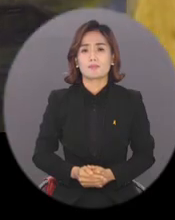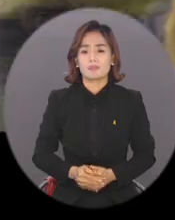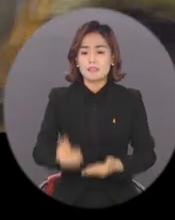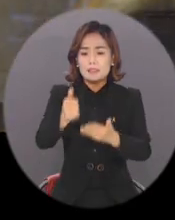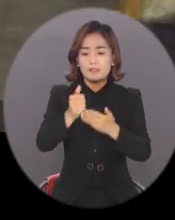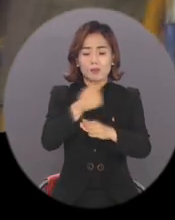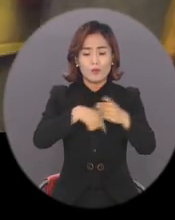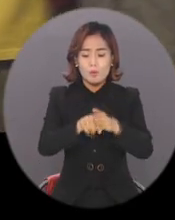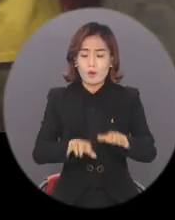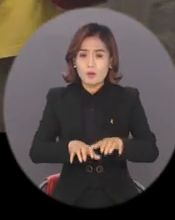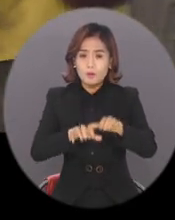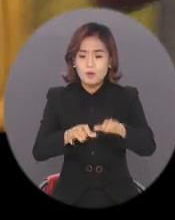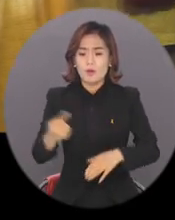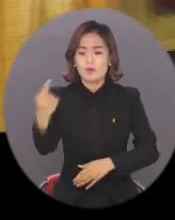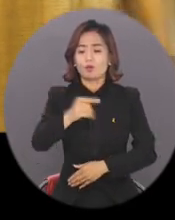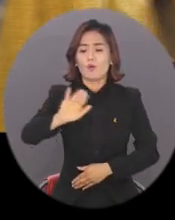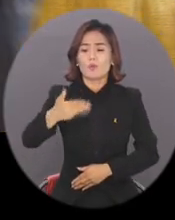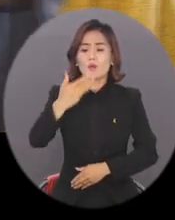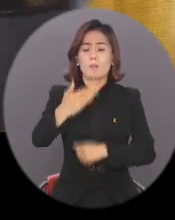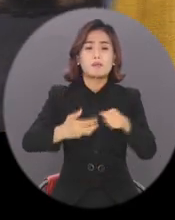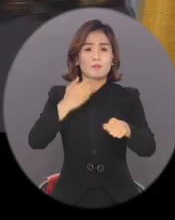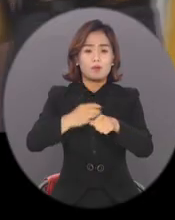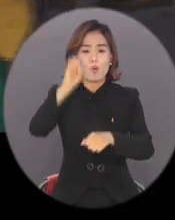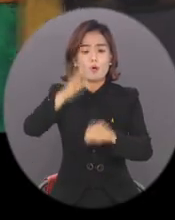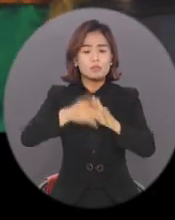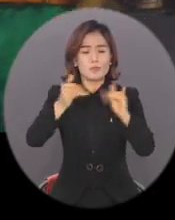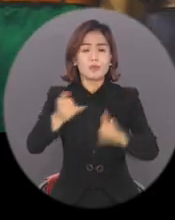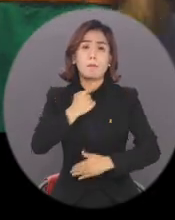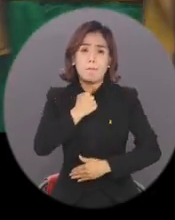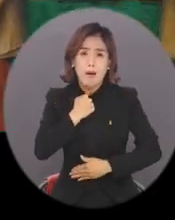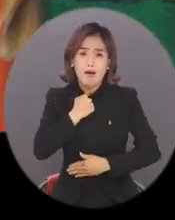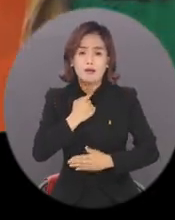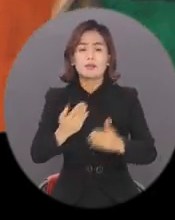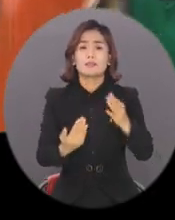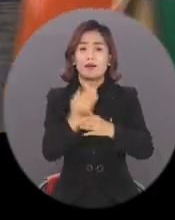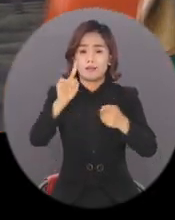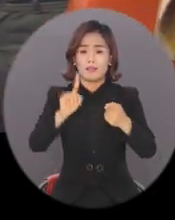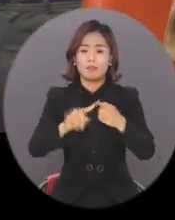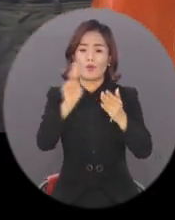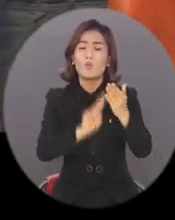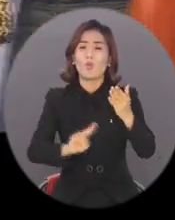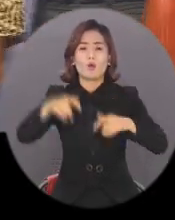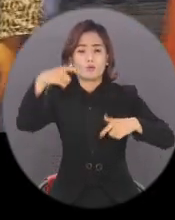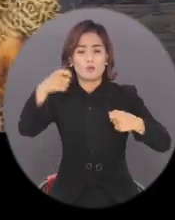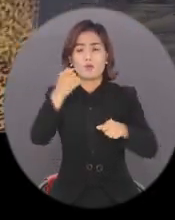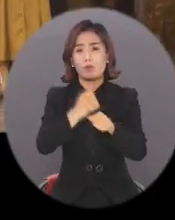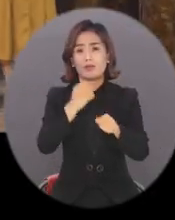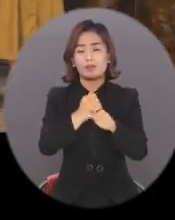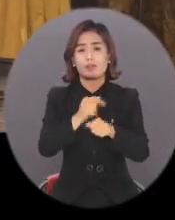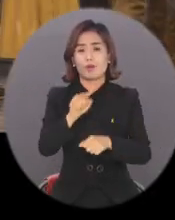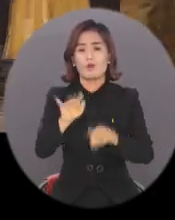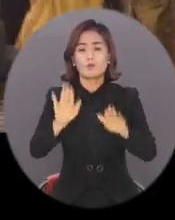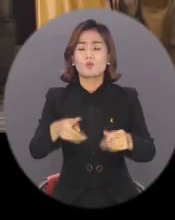임을 연 행진곡을 모티브로 1980년 광주 시민들이 겪었던 이야기를 춤과 노래로 엮은 뮤지컬 광주. 그